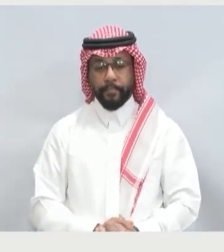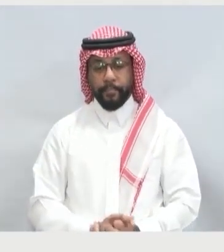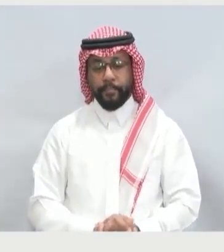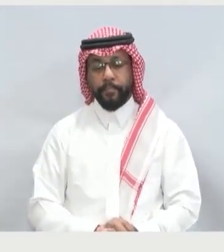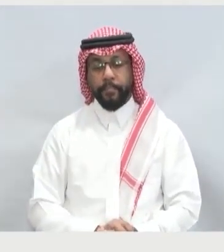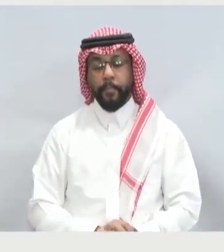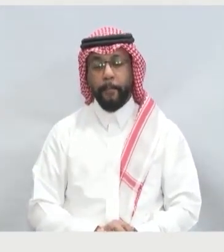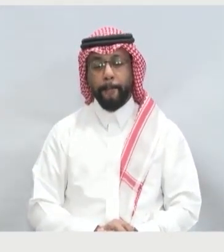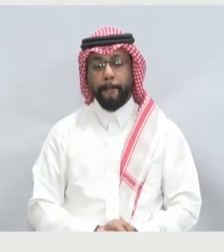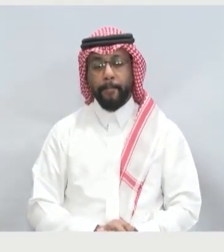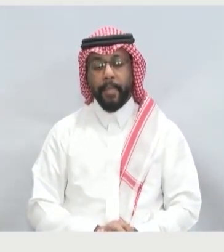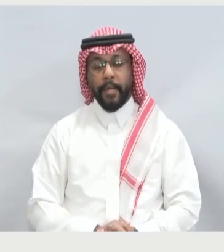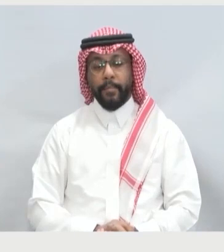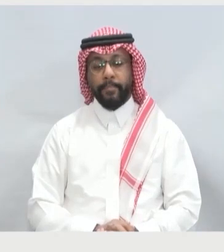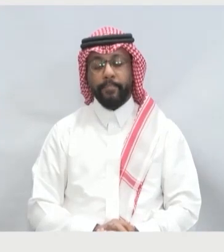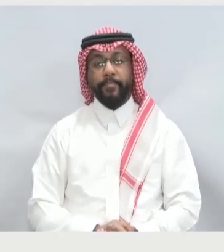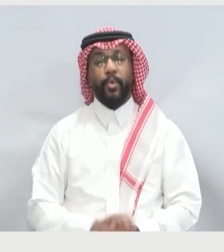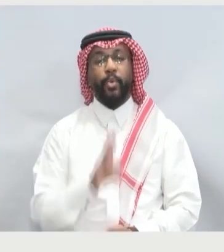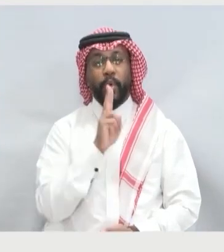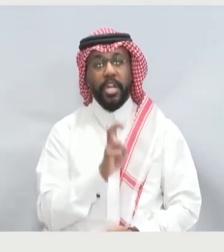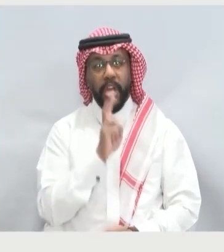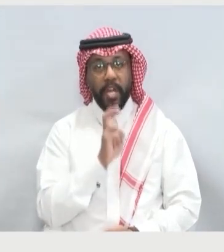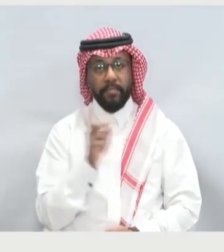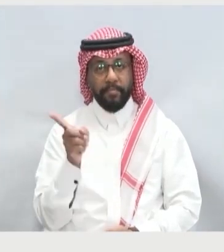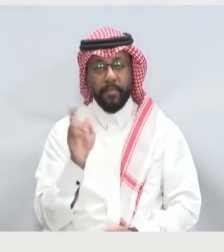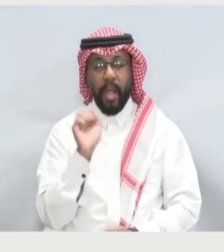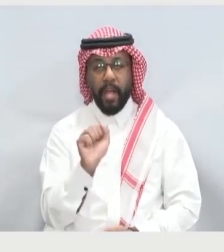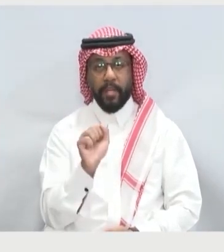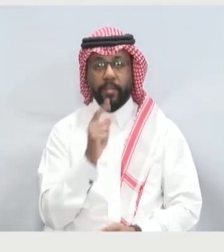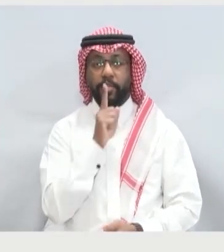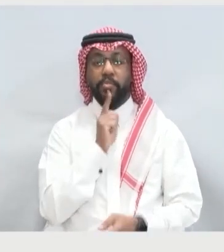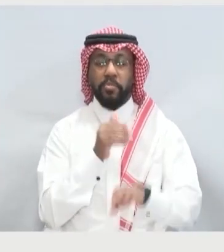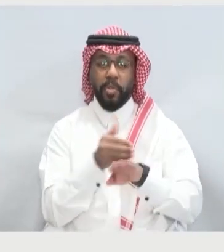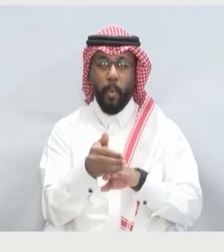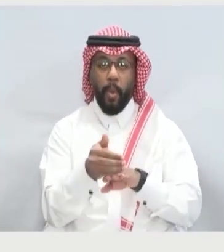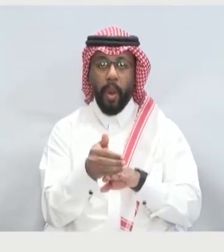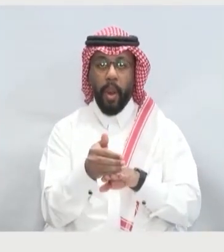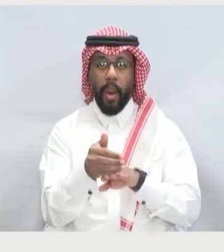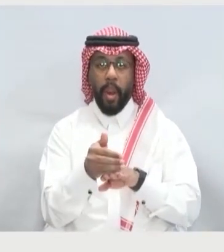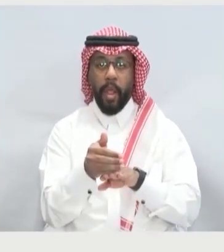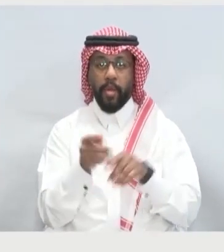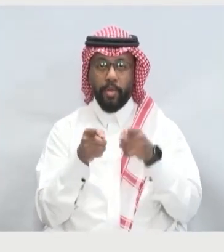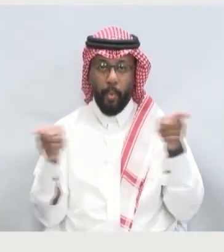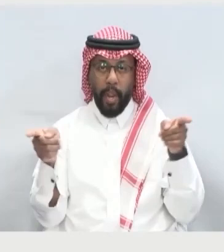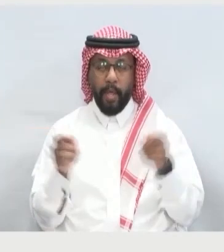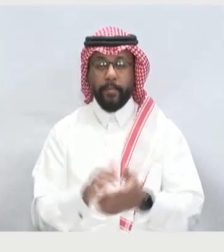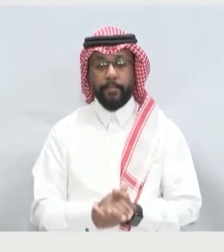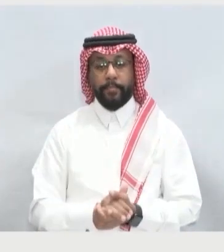استاجرت كلها تعتبر من ماذا الاصول طويله الاجل الاصول طويله